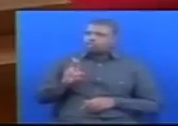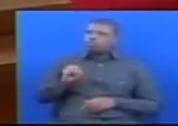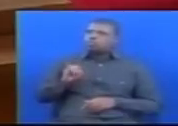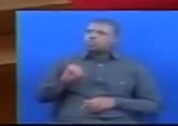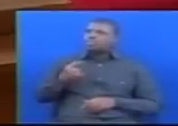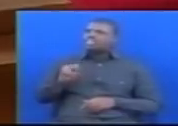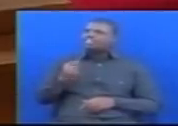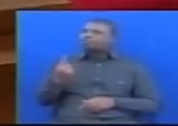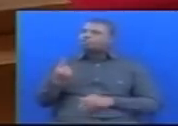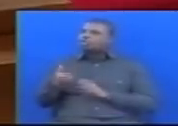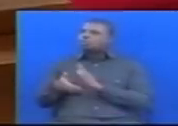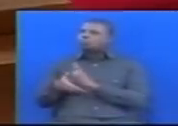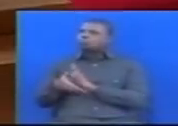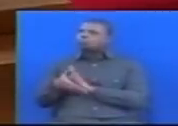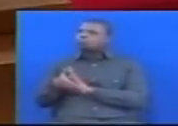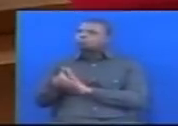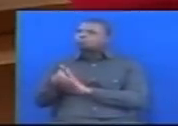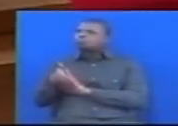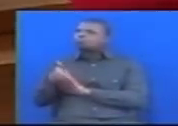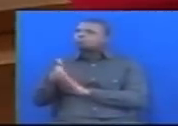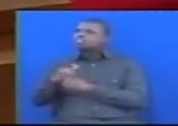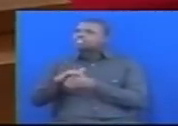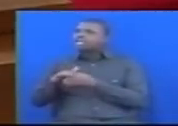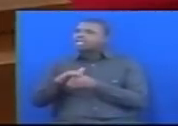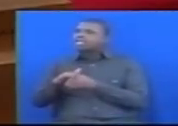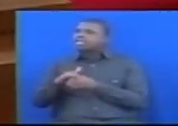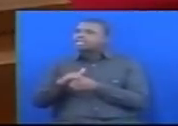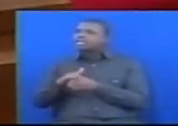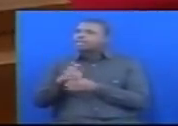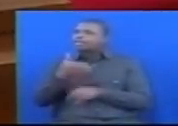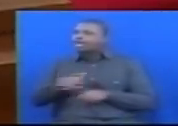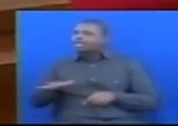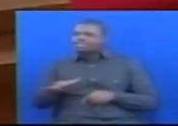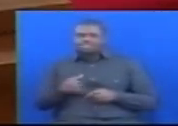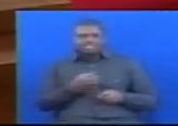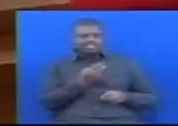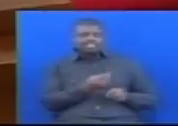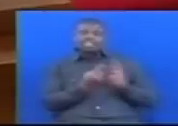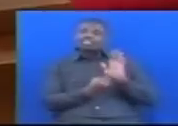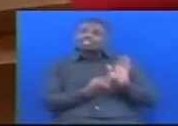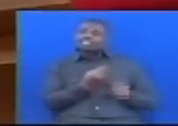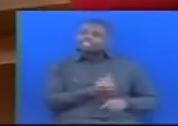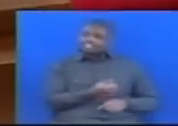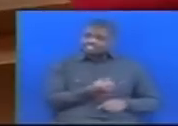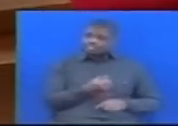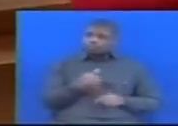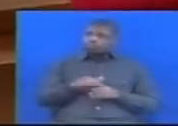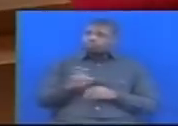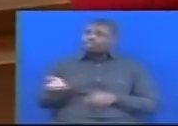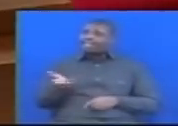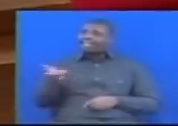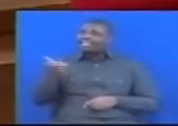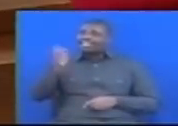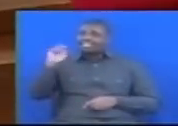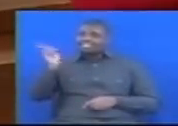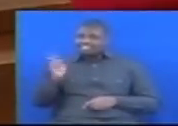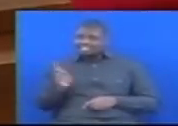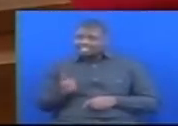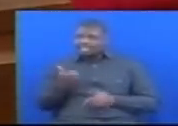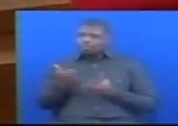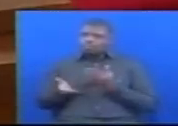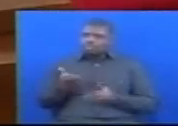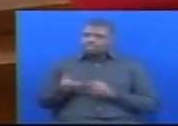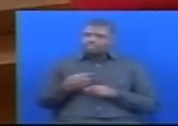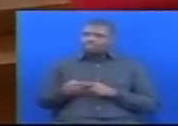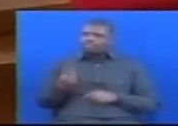kutumia chanzo cha maji ni shilingi 36, na gharama ya kuzalisha unit moja ya umeme kwa kutumia gesi asilia ni wastani wa